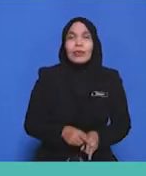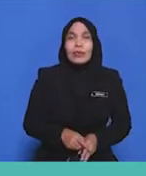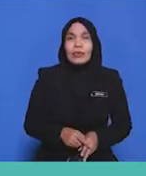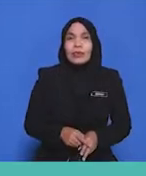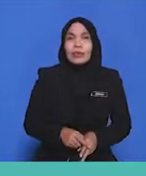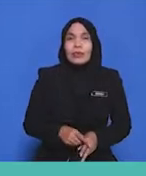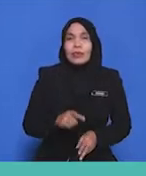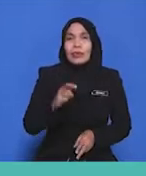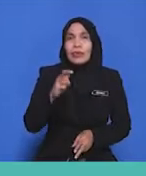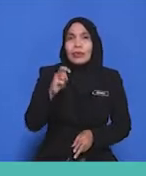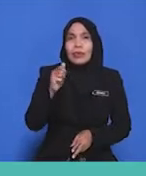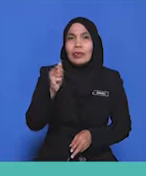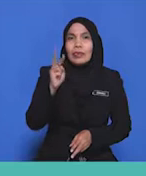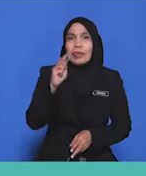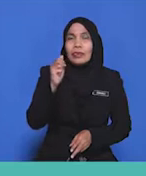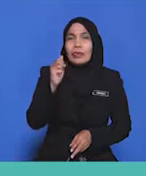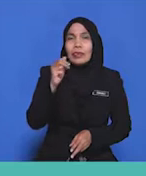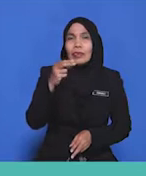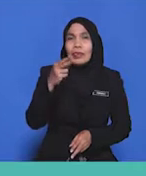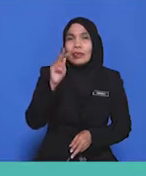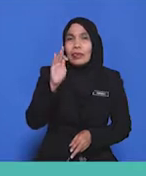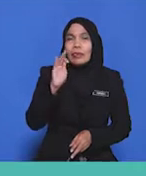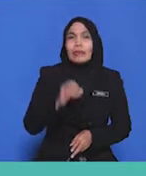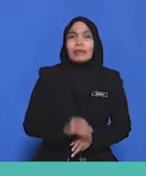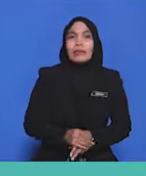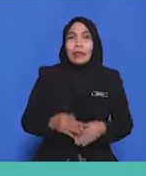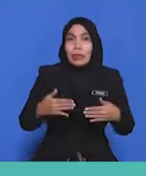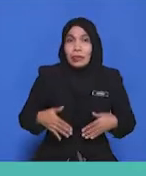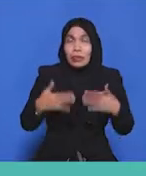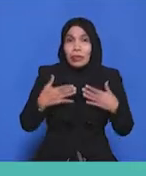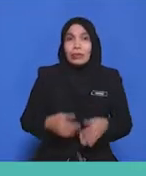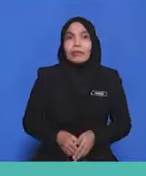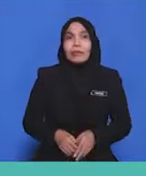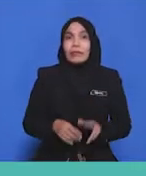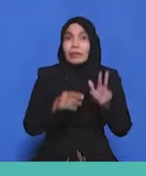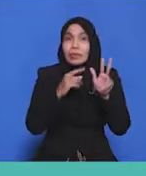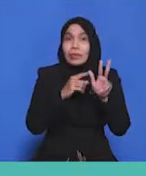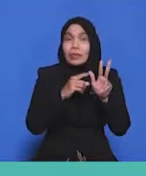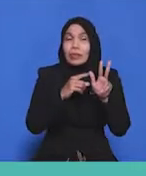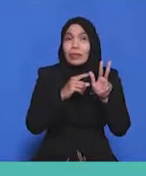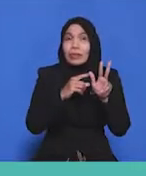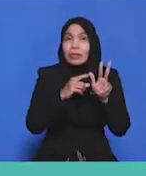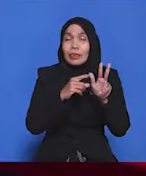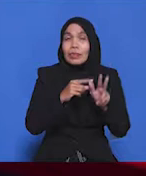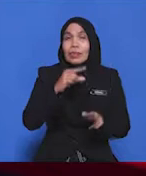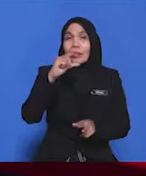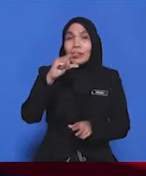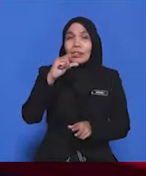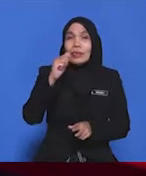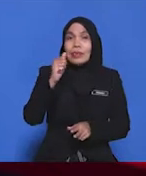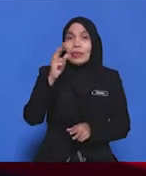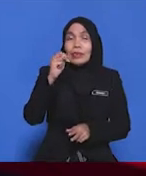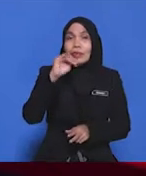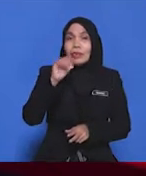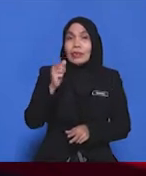ataupun upah yang diperolehi bersesuaian dengan tahap kemahiran individu berkenaan. Bukan